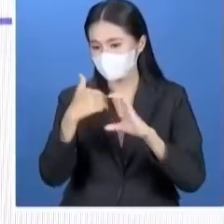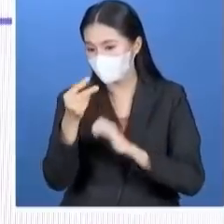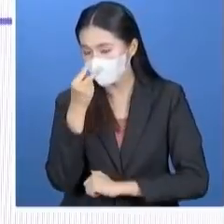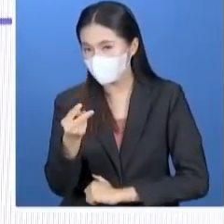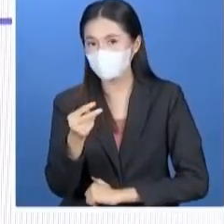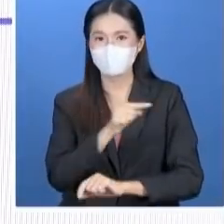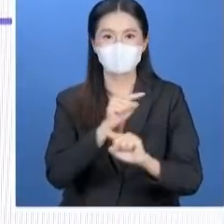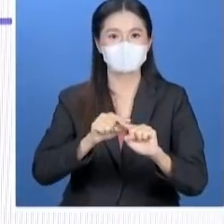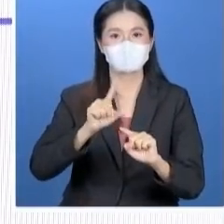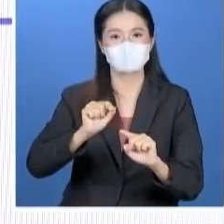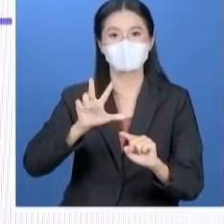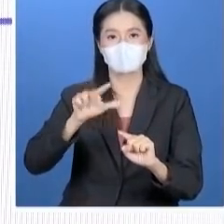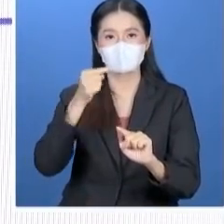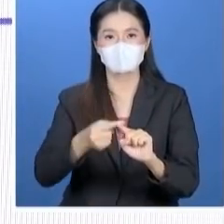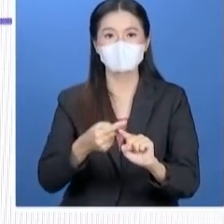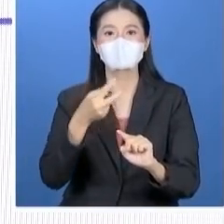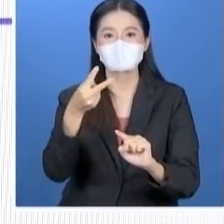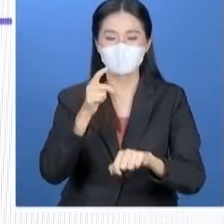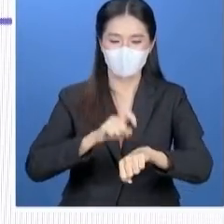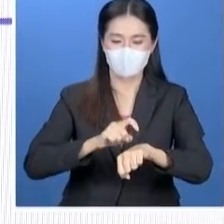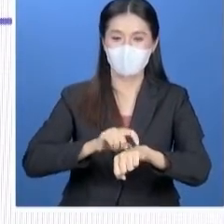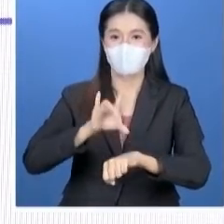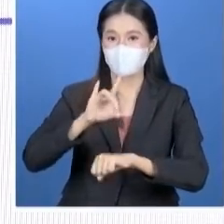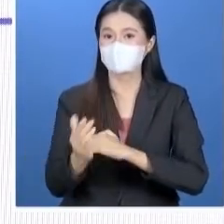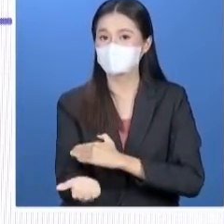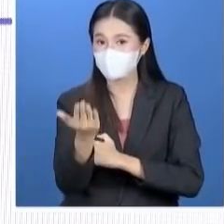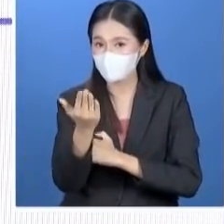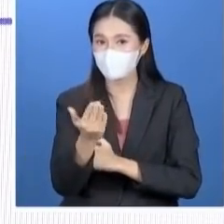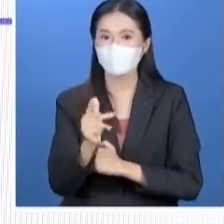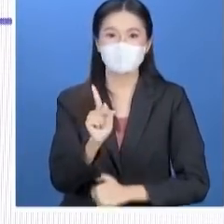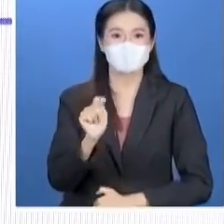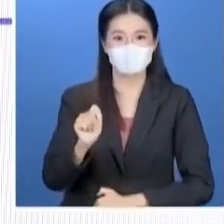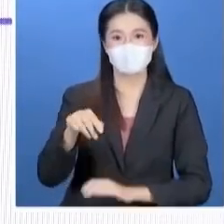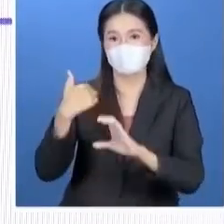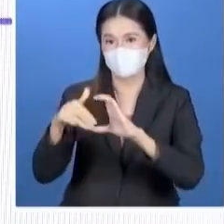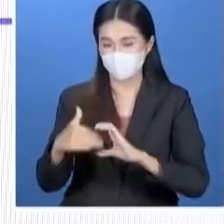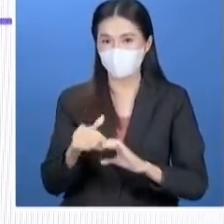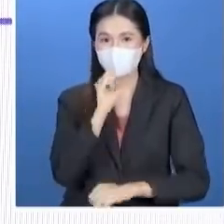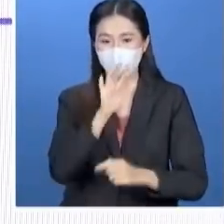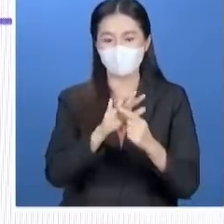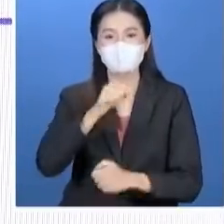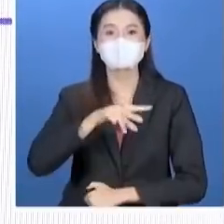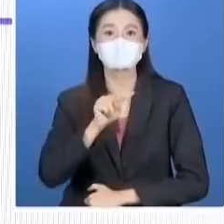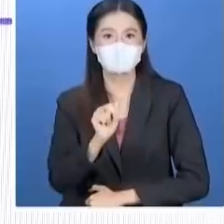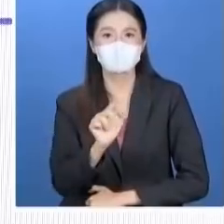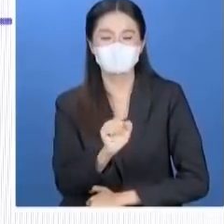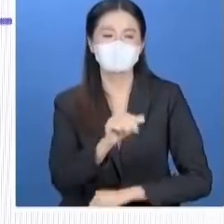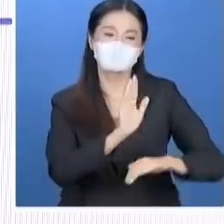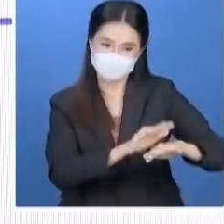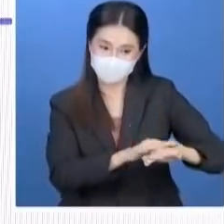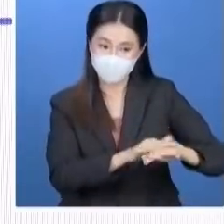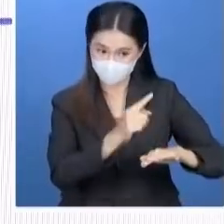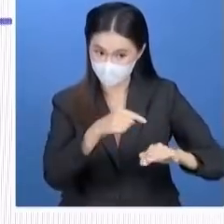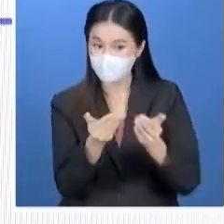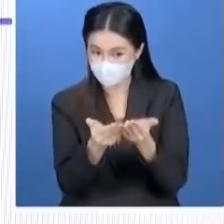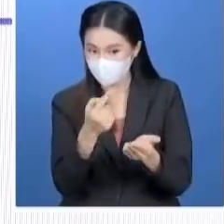ต่อมาวันที่23กุมภาพันธ์เวลา 8:00 นกติกได้ส่งข้อความไปหาแซนดี้โดยคีย์เวิร์ดคือได้ชักชวนแซนดี้